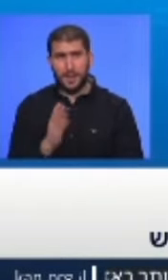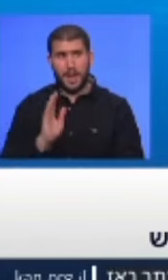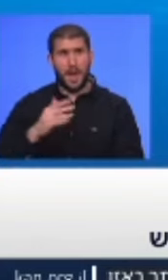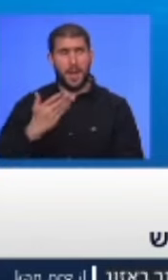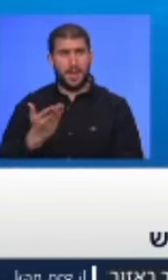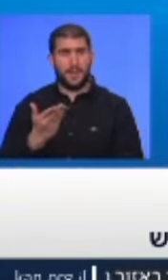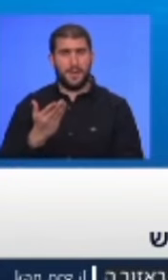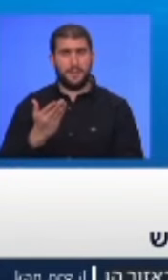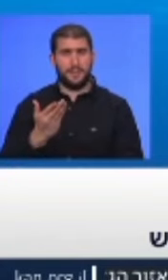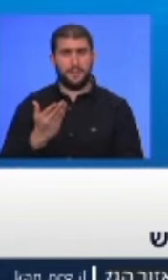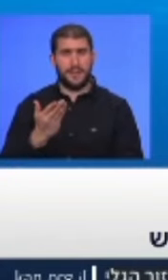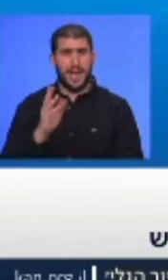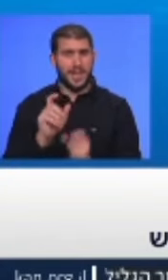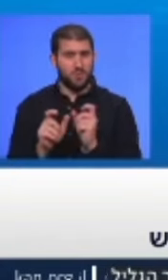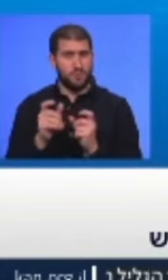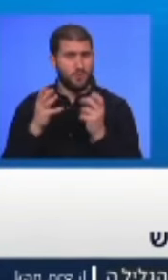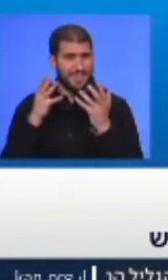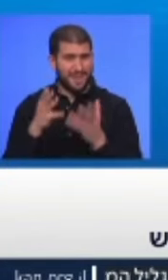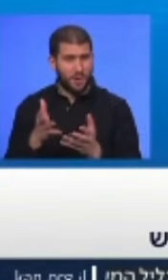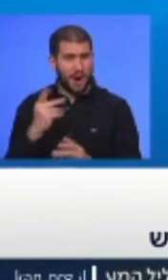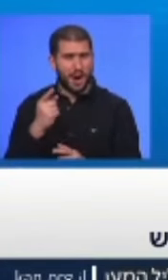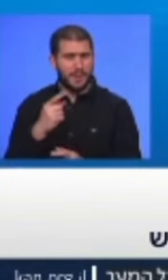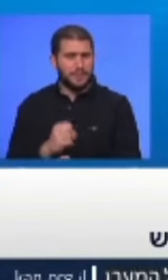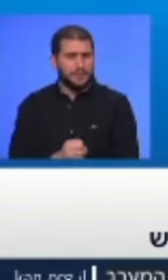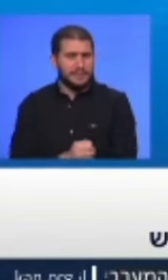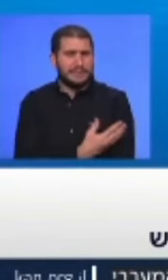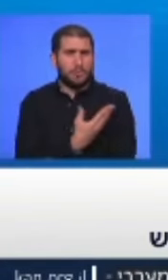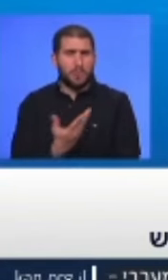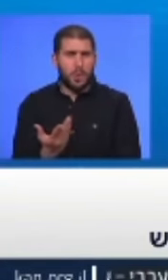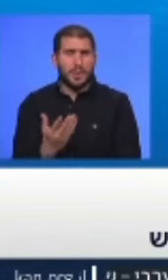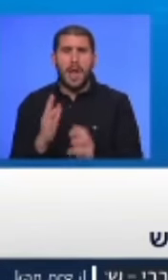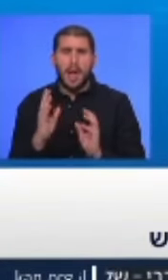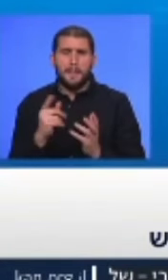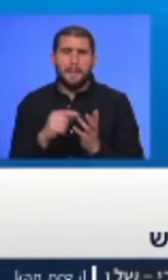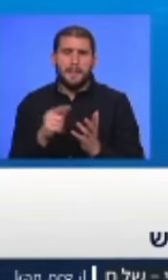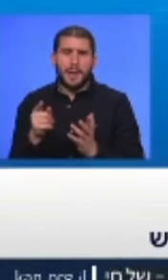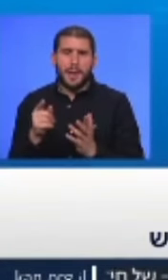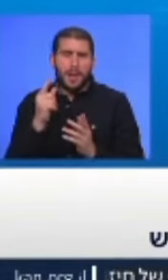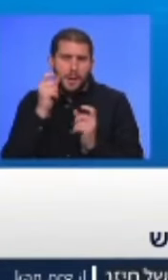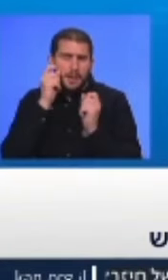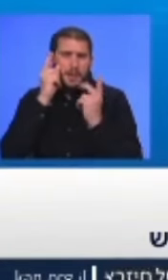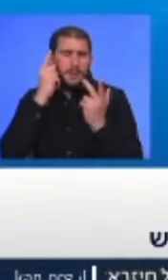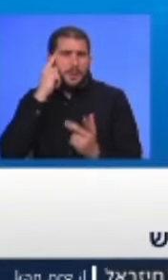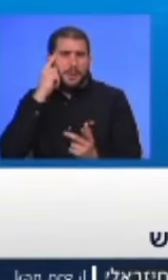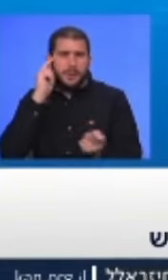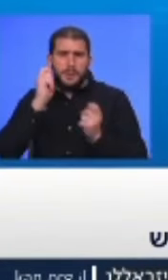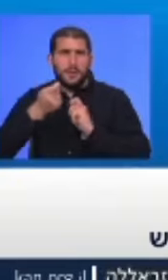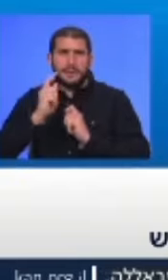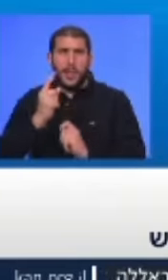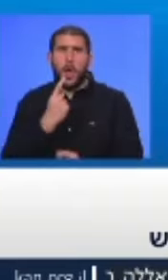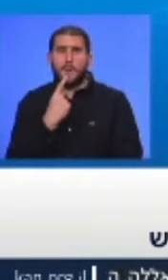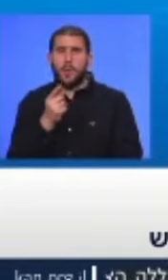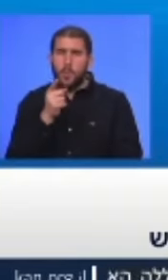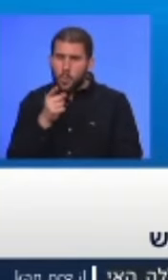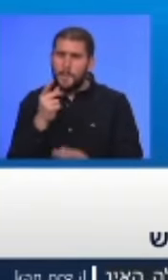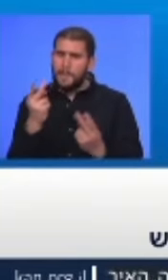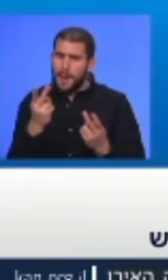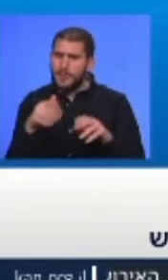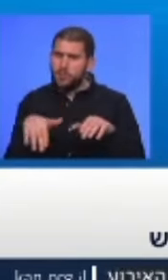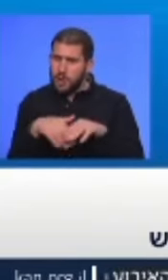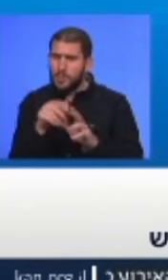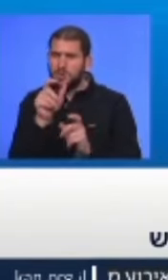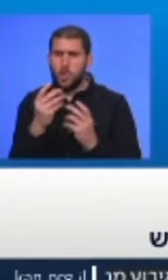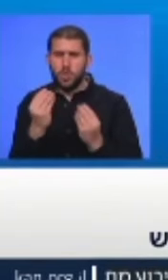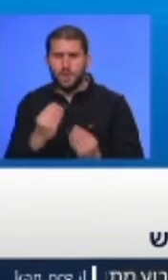על אלה שתקפו, אז היית מצטמררת. למה? כי הוא התפקח. אני בטוחה. זה לא אומר שהוא לא מחפש שלום, והוא איש טוב